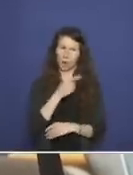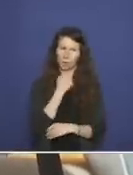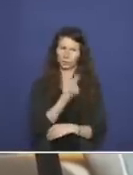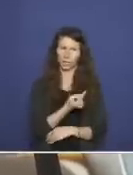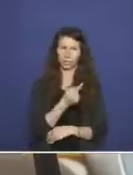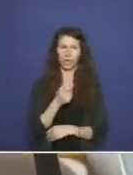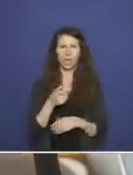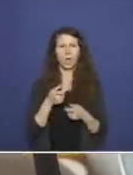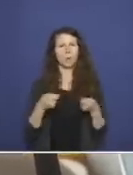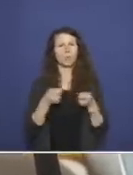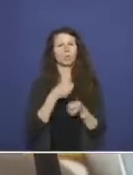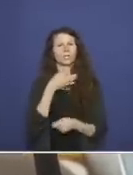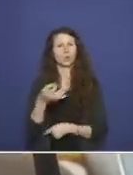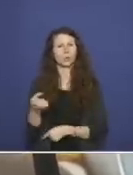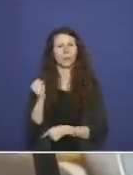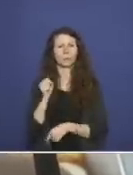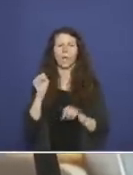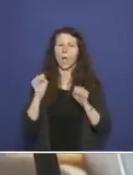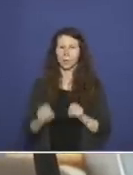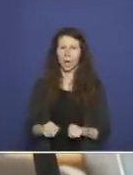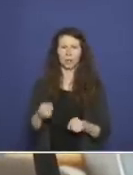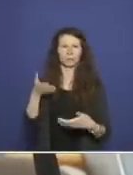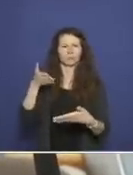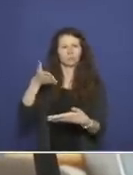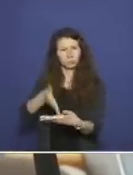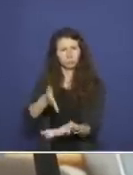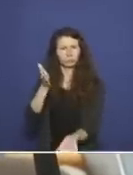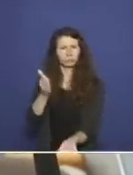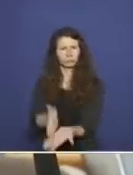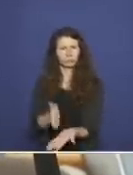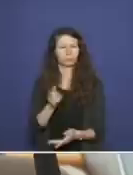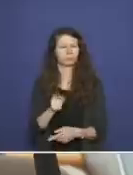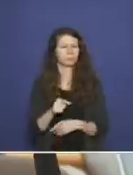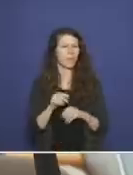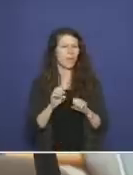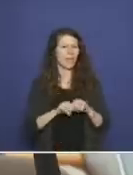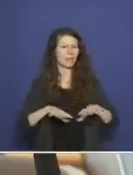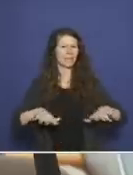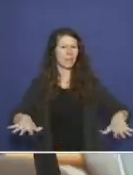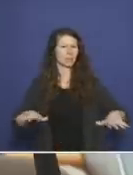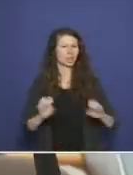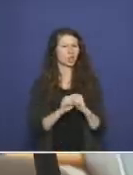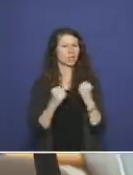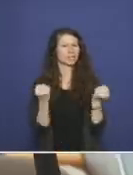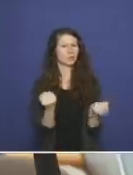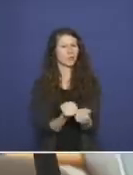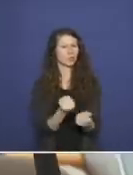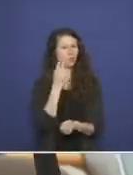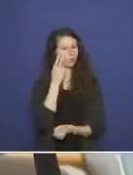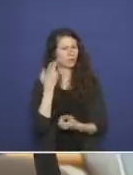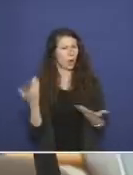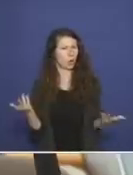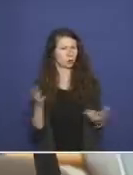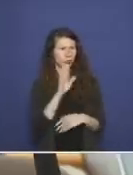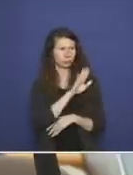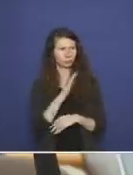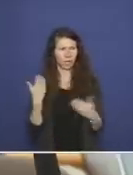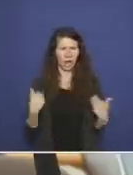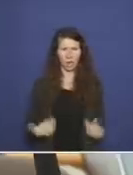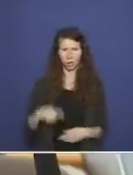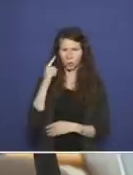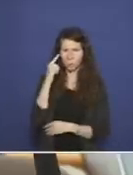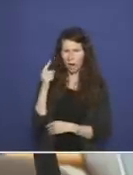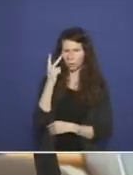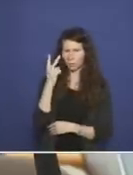die Bundesnotbremse auslaufen könne. Was ist denn mit der epidemischen Lage? Welche Position hat sie da? Soll die